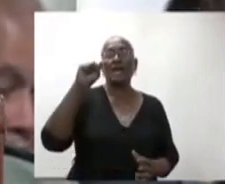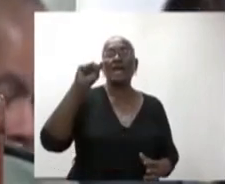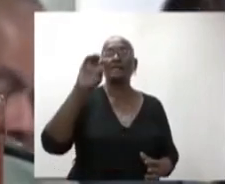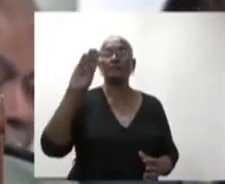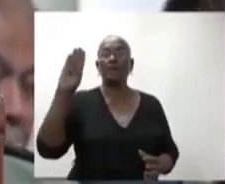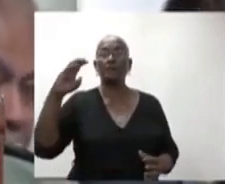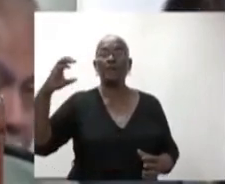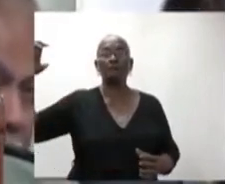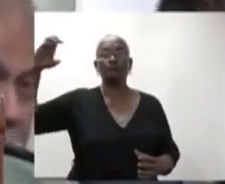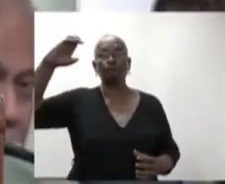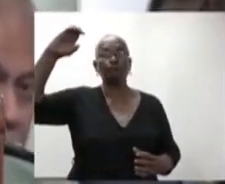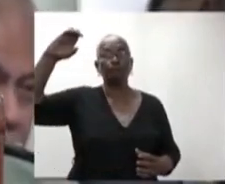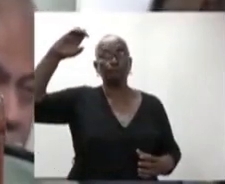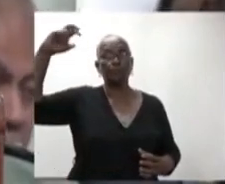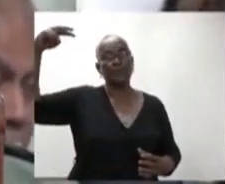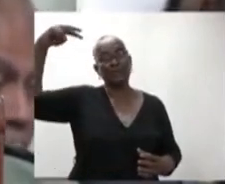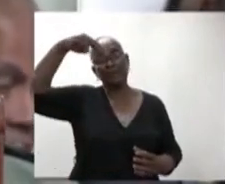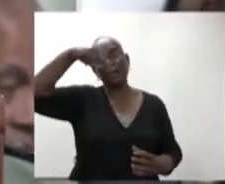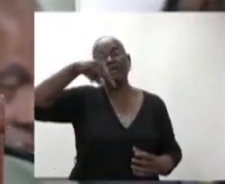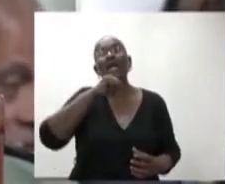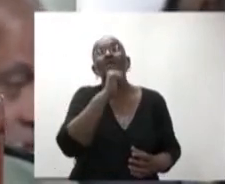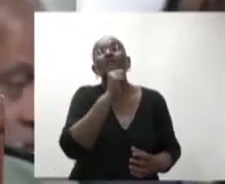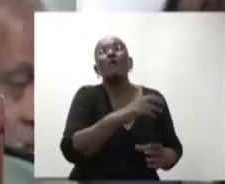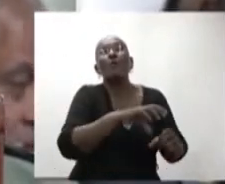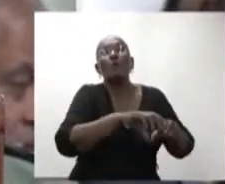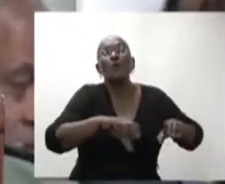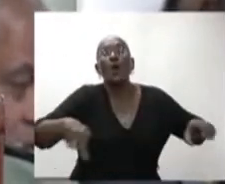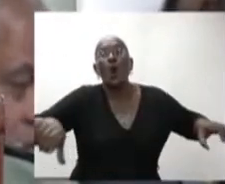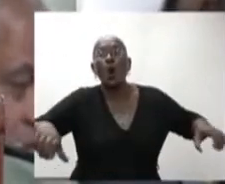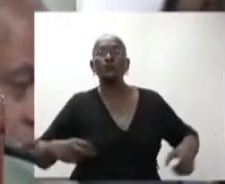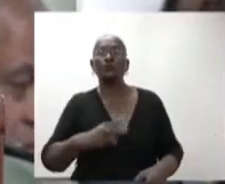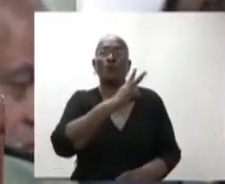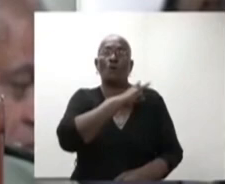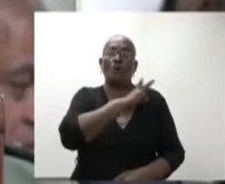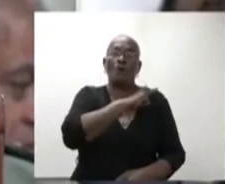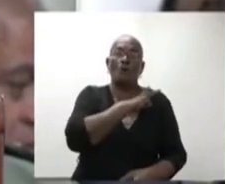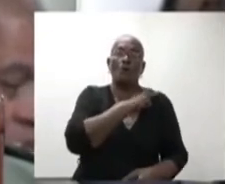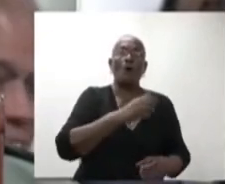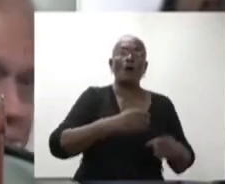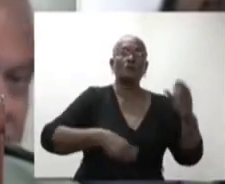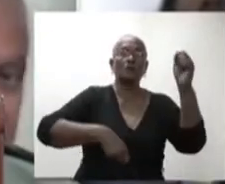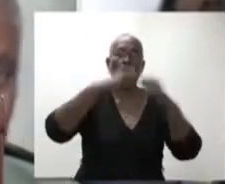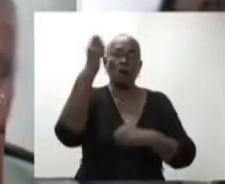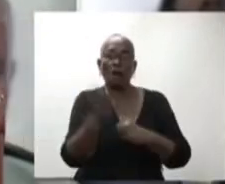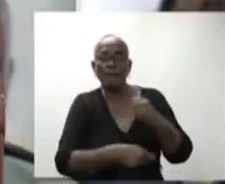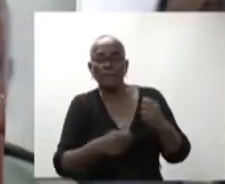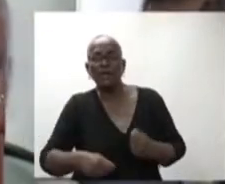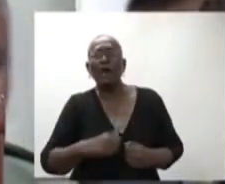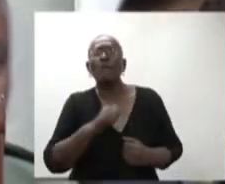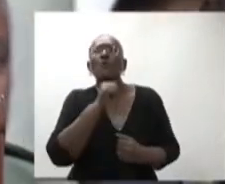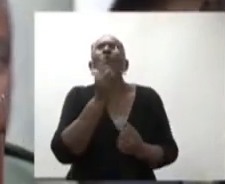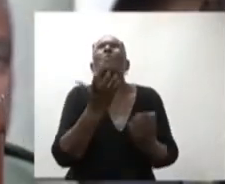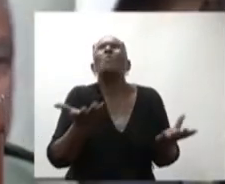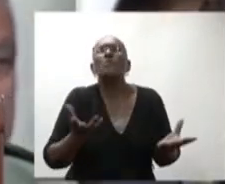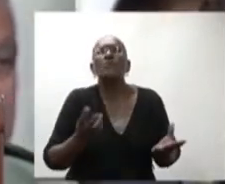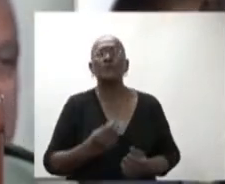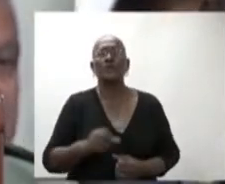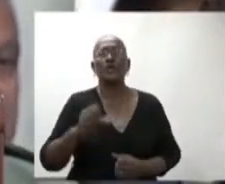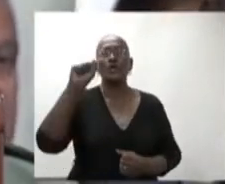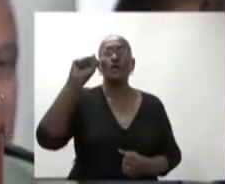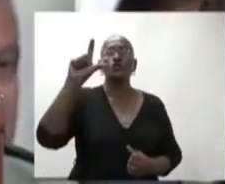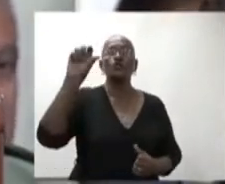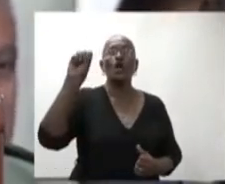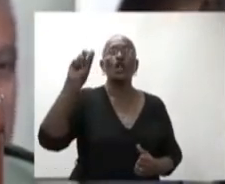verbeteren. Vooral bij de boswachtersposten langs de posten op Stolkers-Ijver,